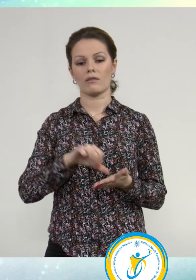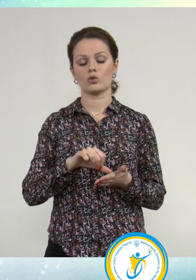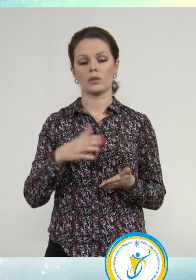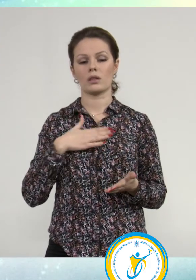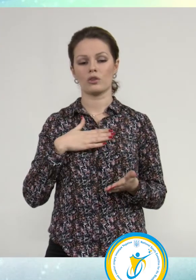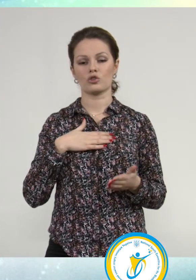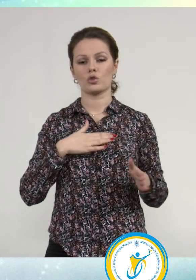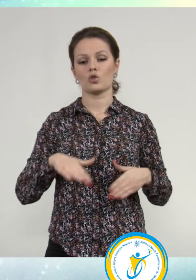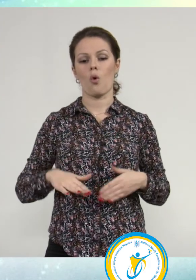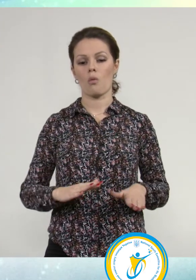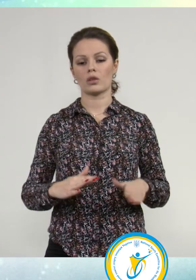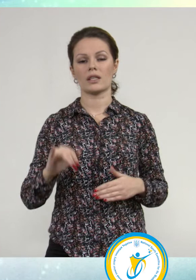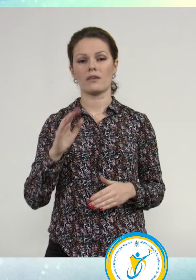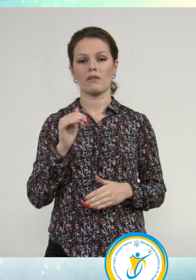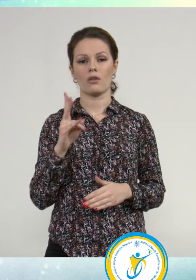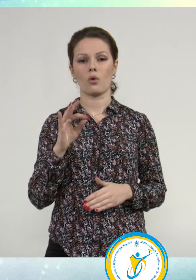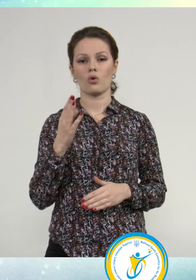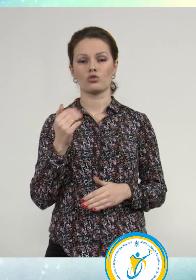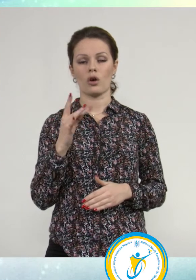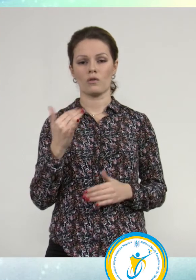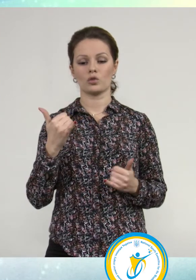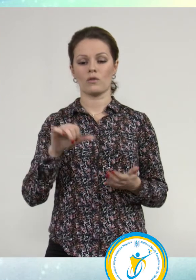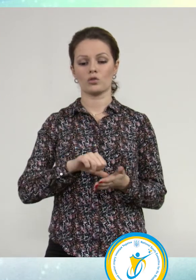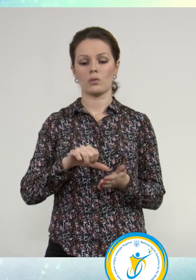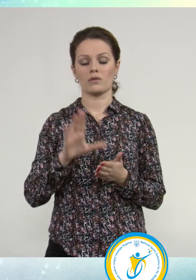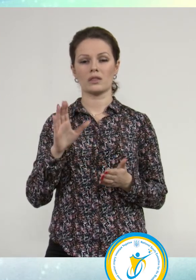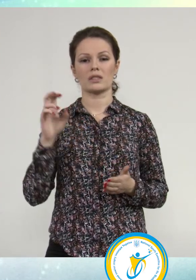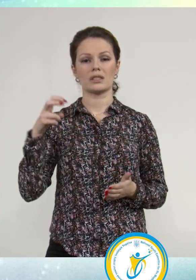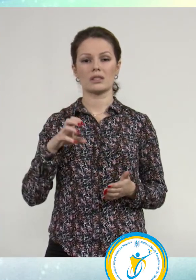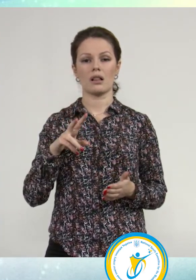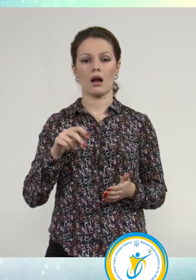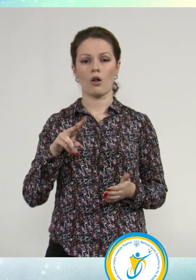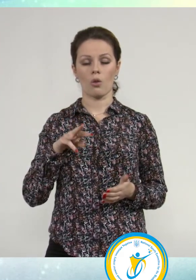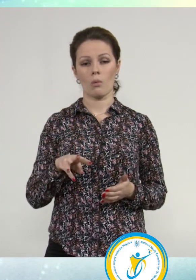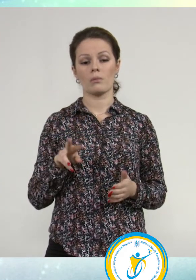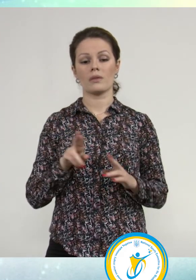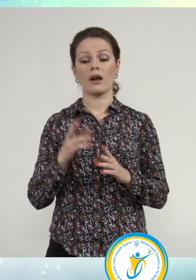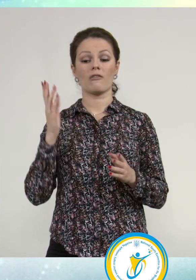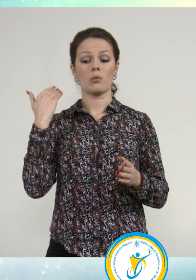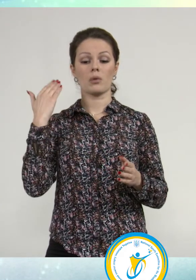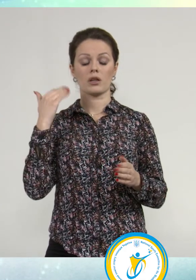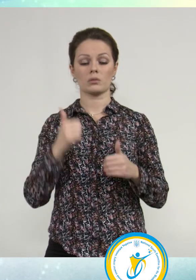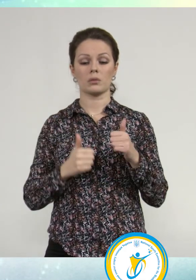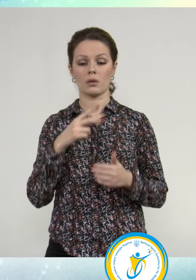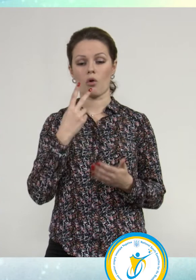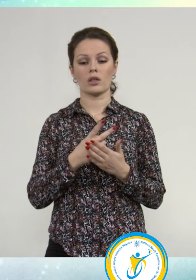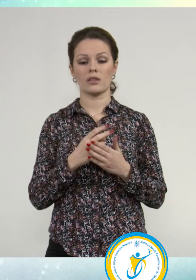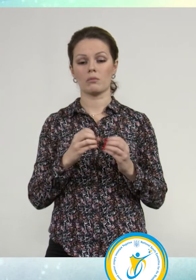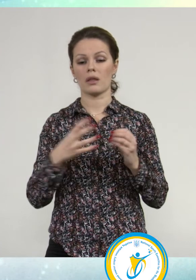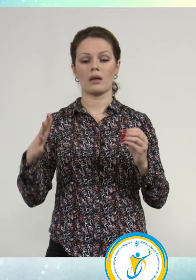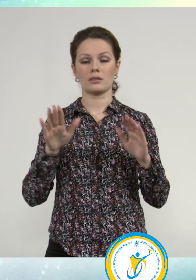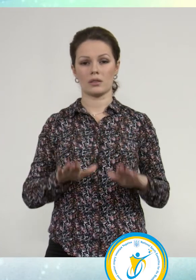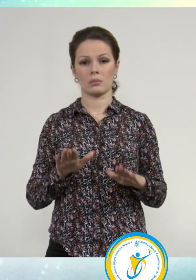Івана Ошарова. Він сьогодні виступав у слаломі і, як і в попередньому змаганні, показав 15-й результат. Але